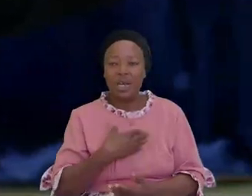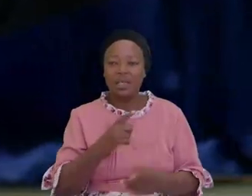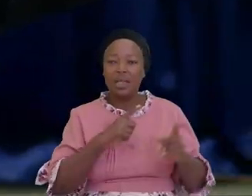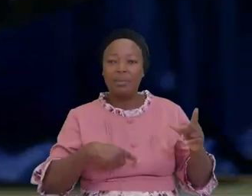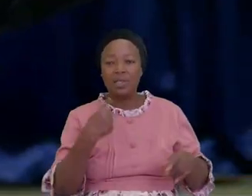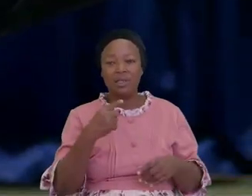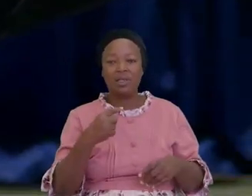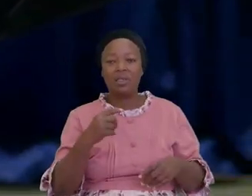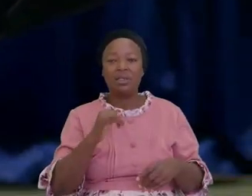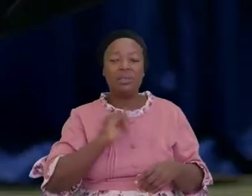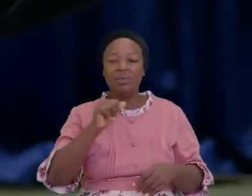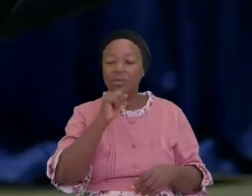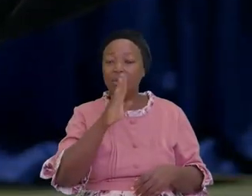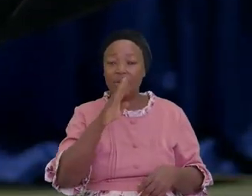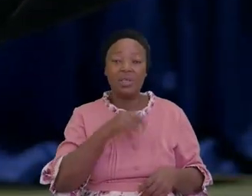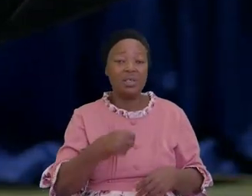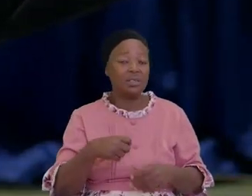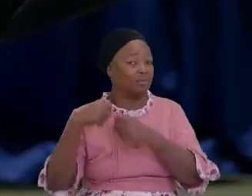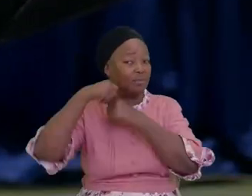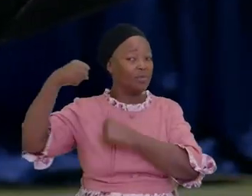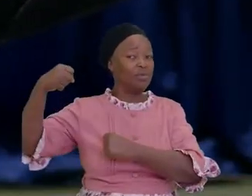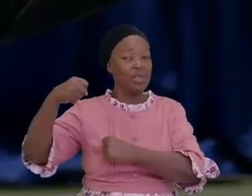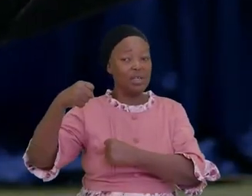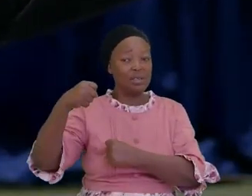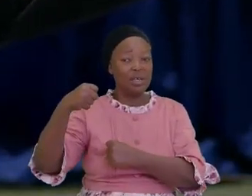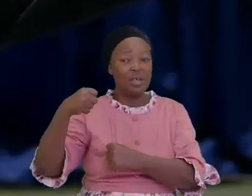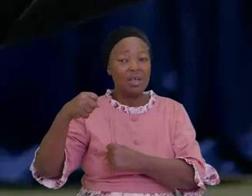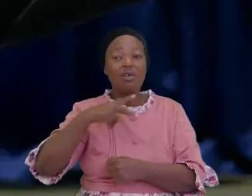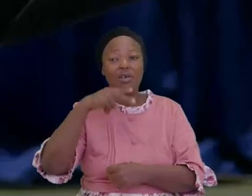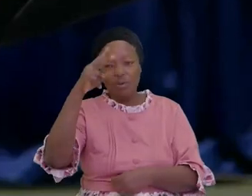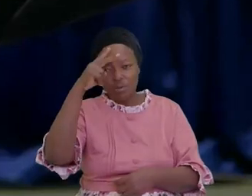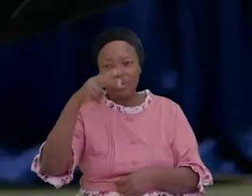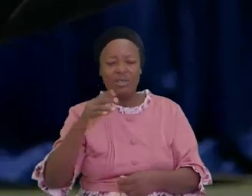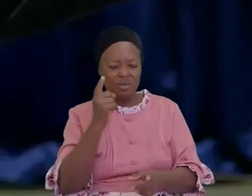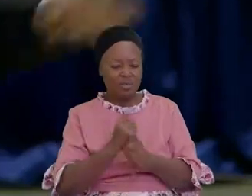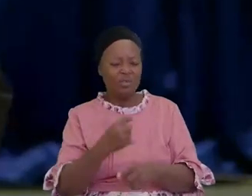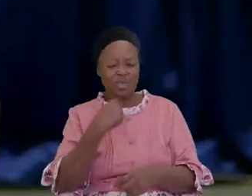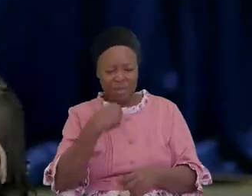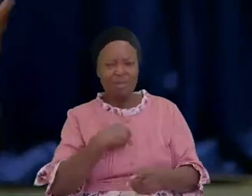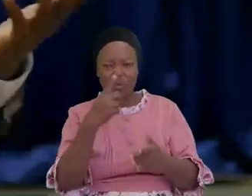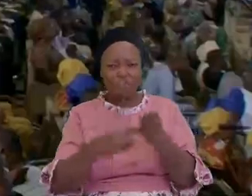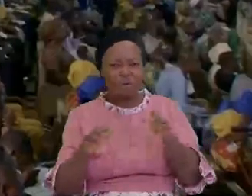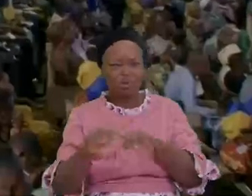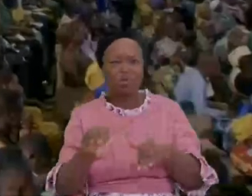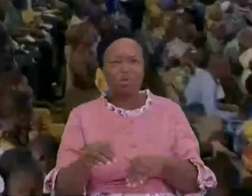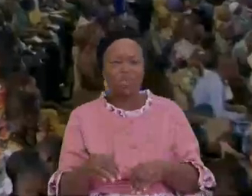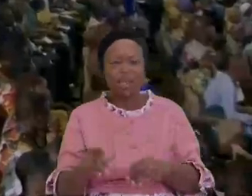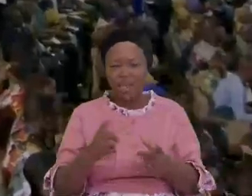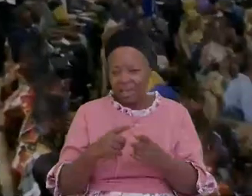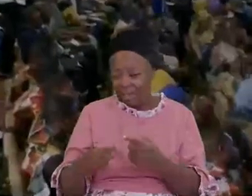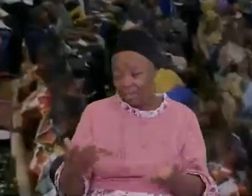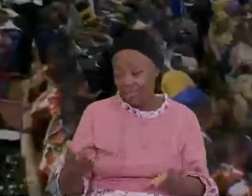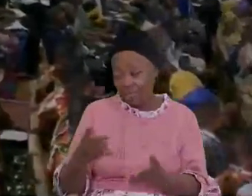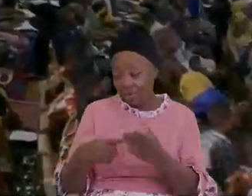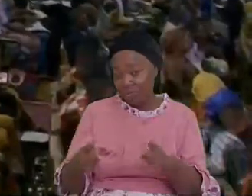L'homme a dit, je ne serai pas le seul mouton dans la même famille. Dis-moi ce que je dois faire. Et je lui ai parlé